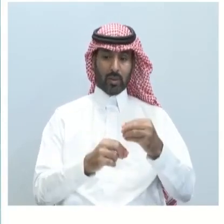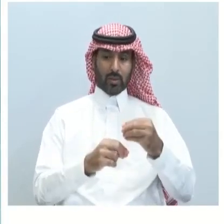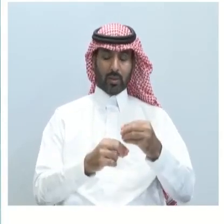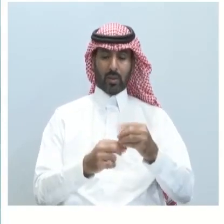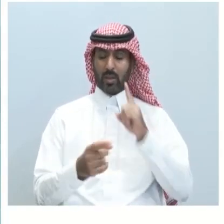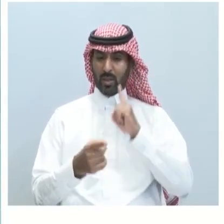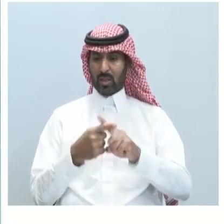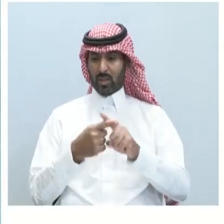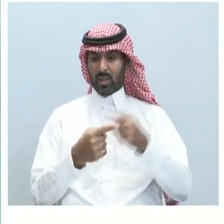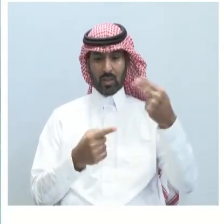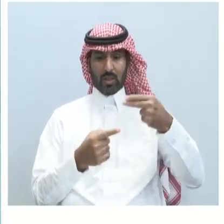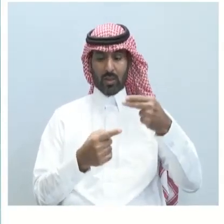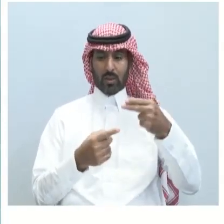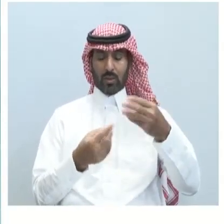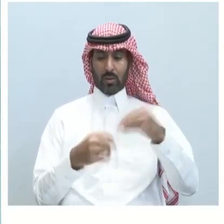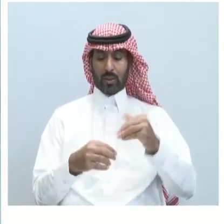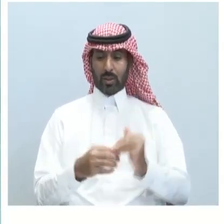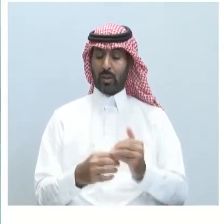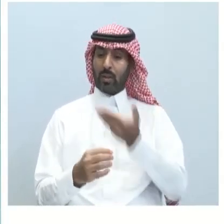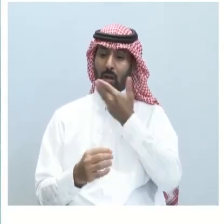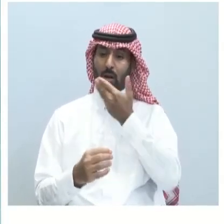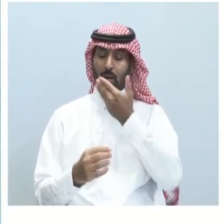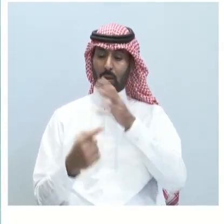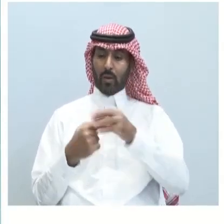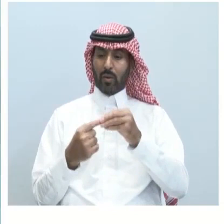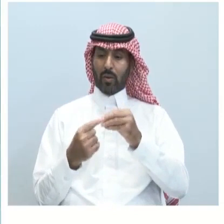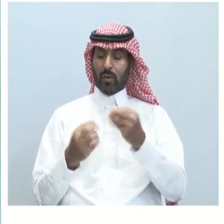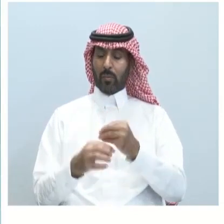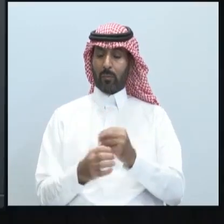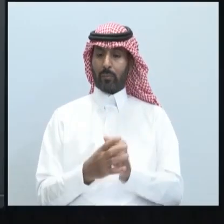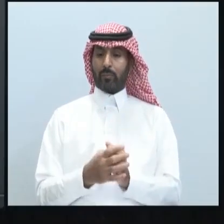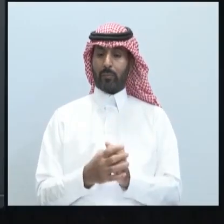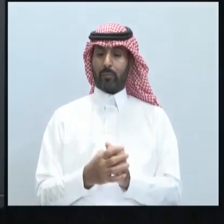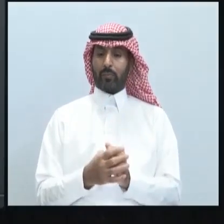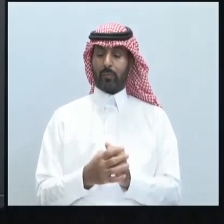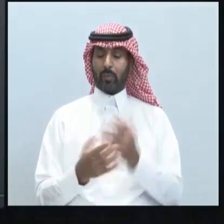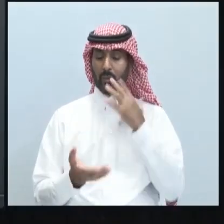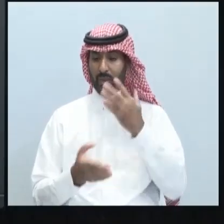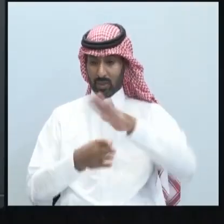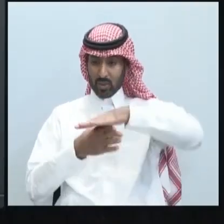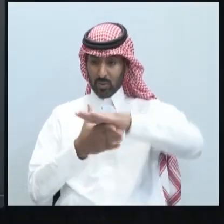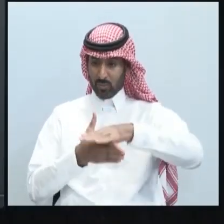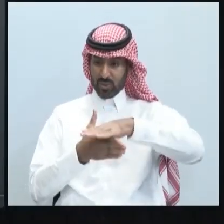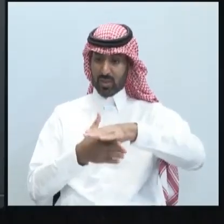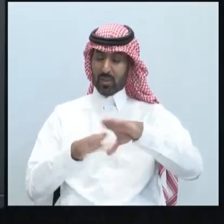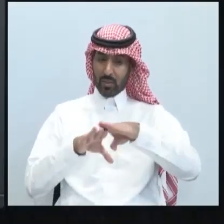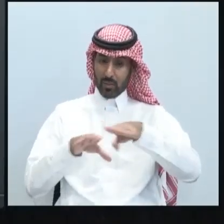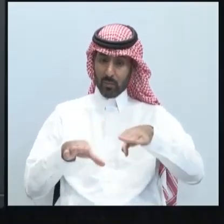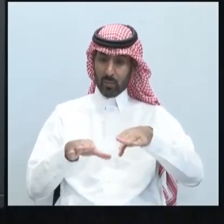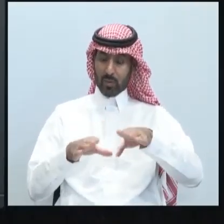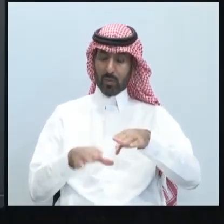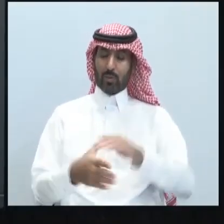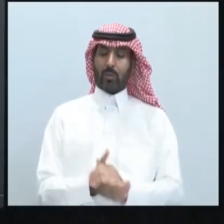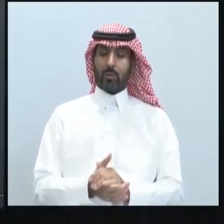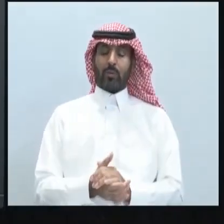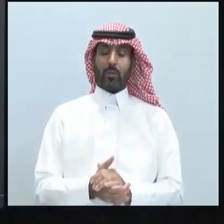ايونات الهيدروجين سوف تقل مين ايونات الهيدروكسيد حتى يصير عندي التفاعل عندي تفاعل متزن تفاعل